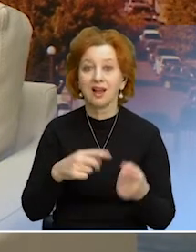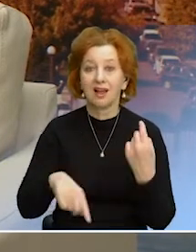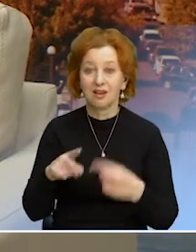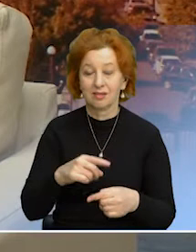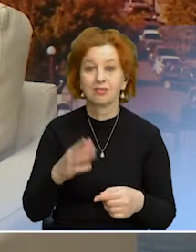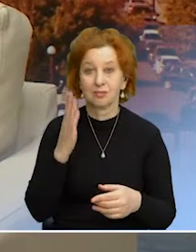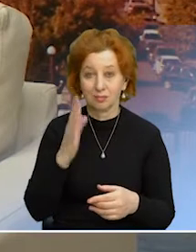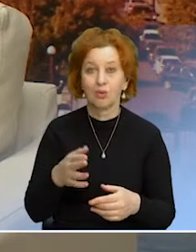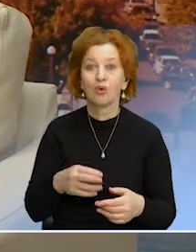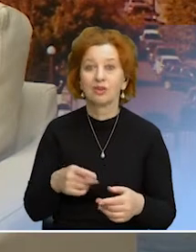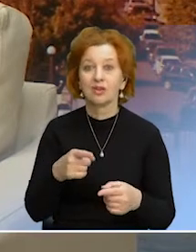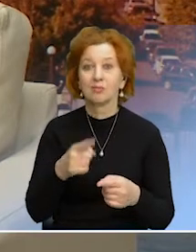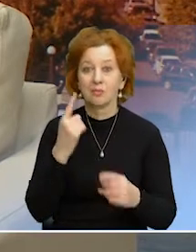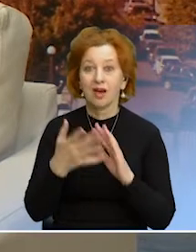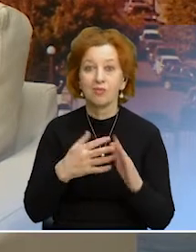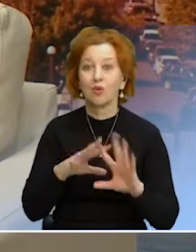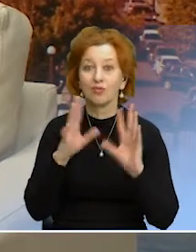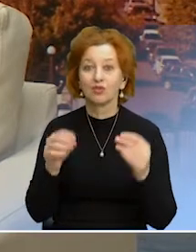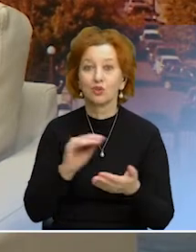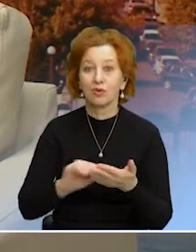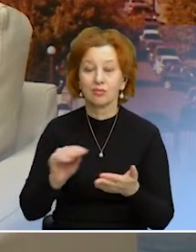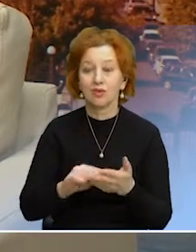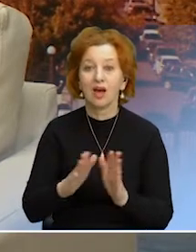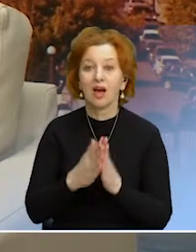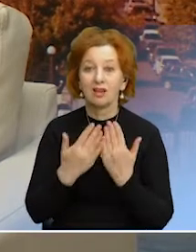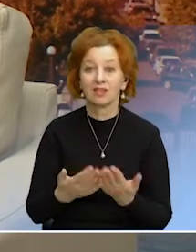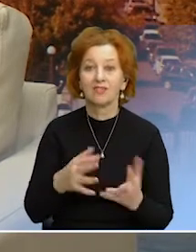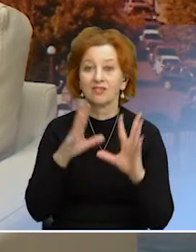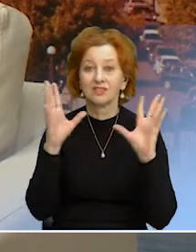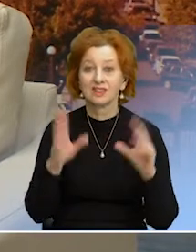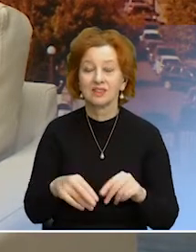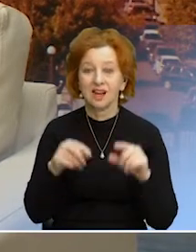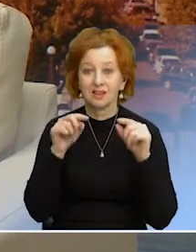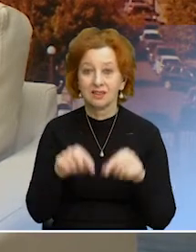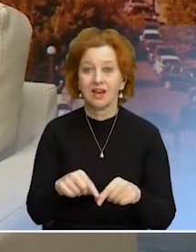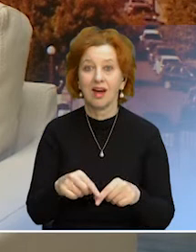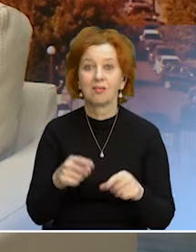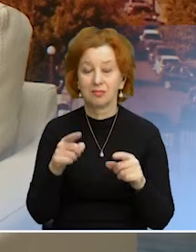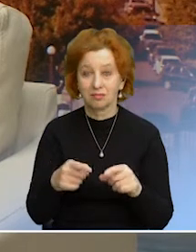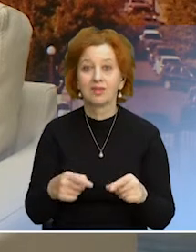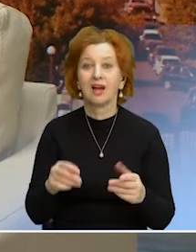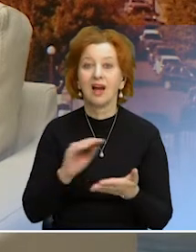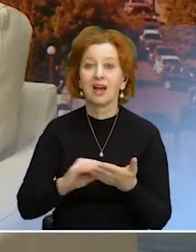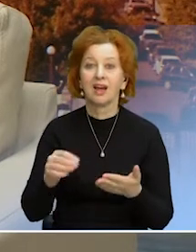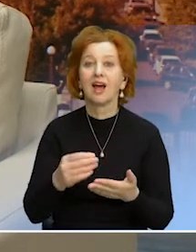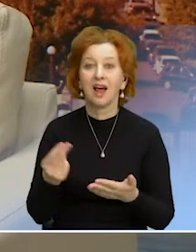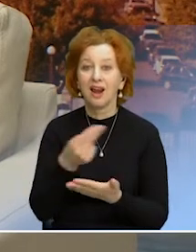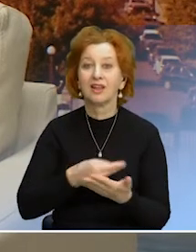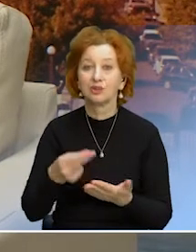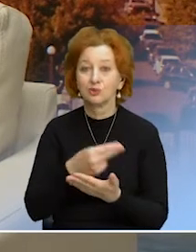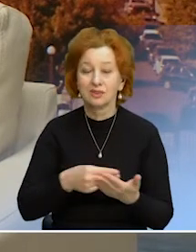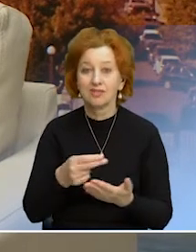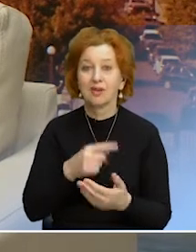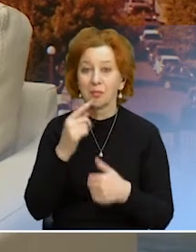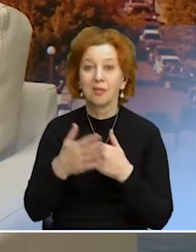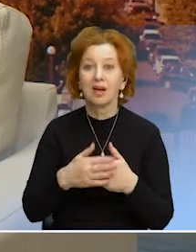их найдет в Евангелии, потому что все там открыто, вся человеческая жизнь, вот она вся иллюстрирована и рассказана и